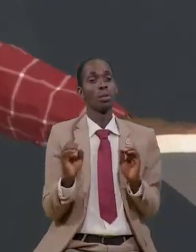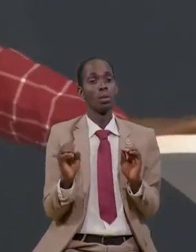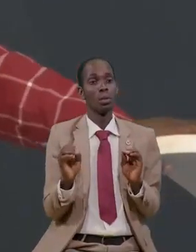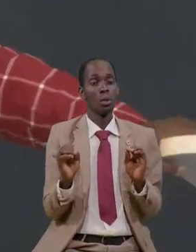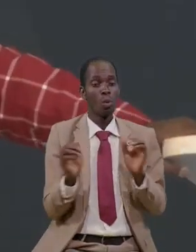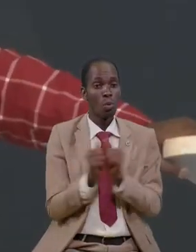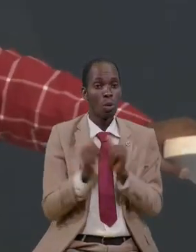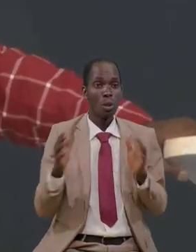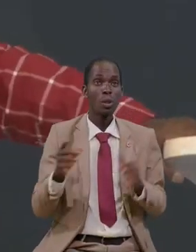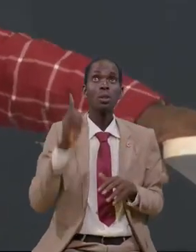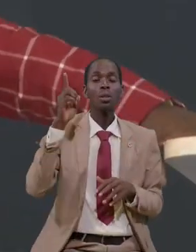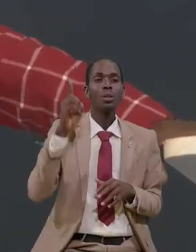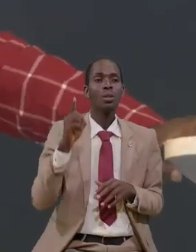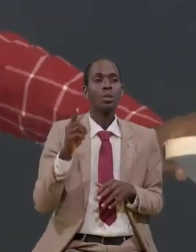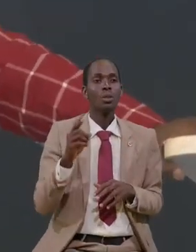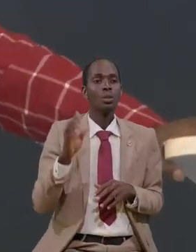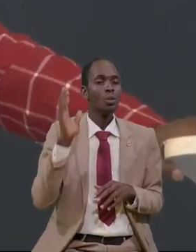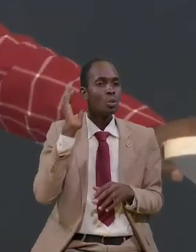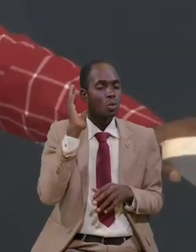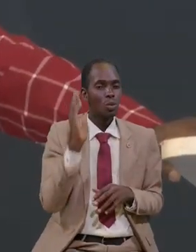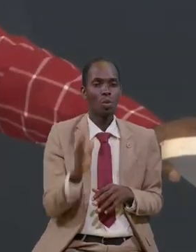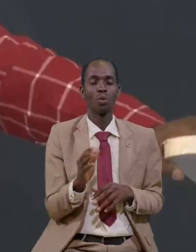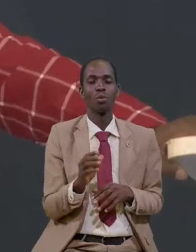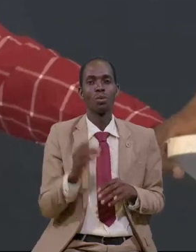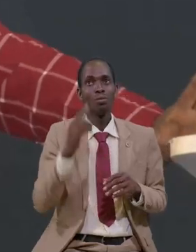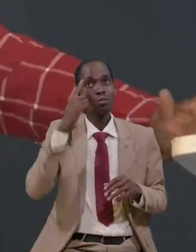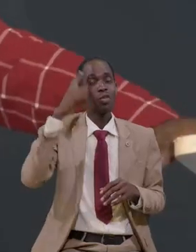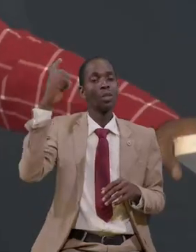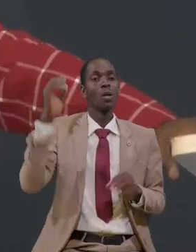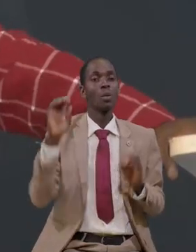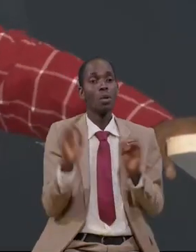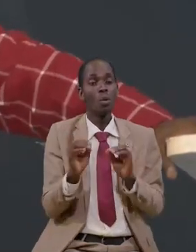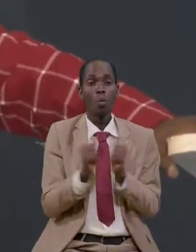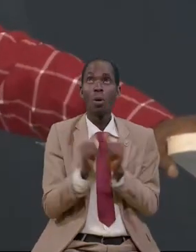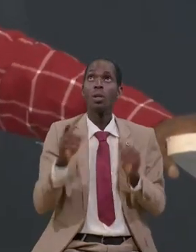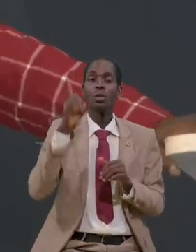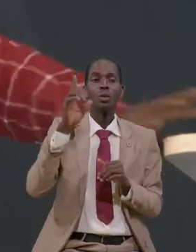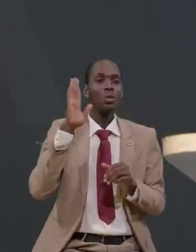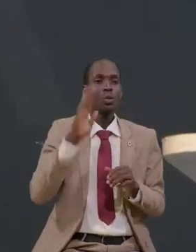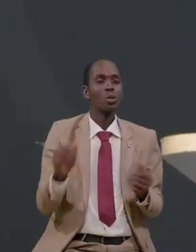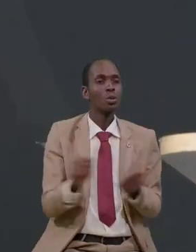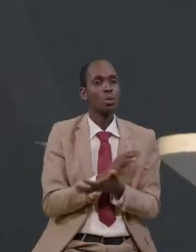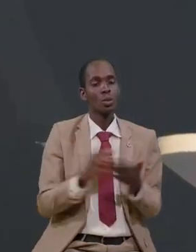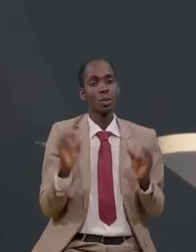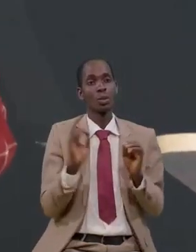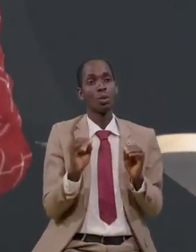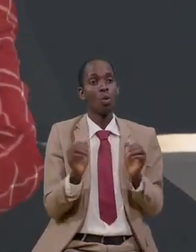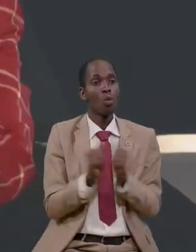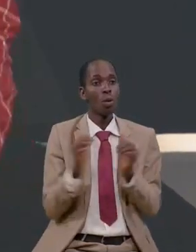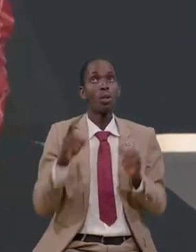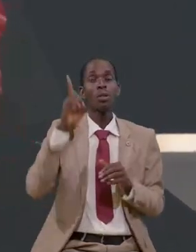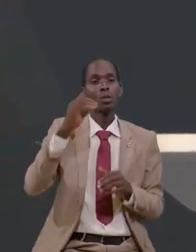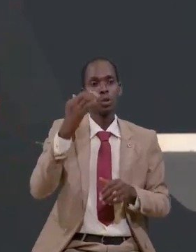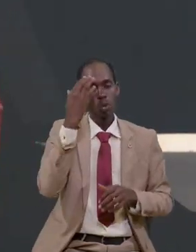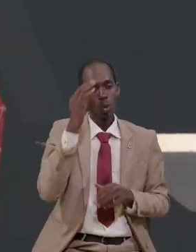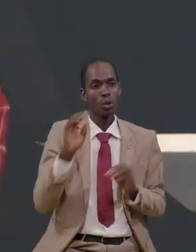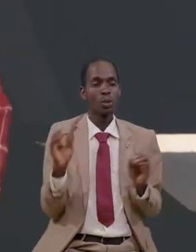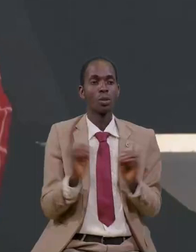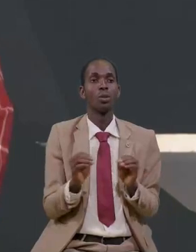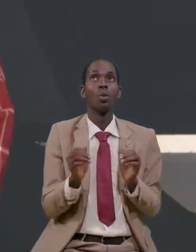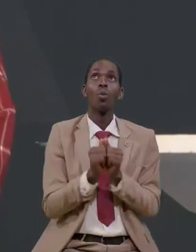ne peux rien oser. Sans lui, tu ne peux rien détruire. Sans lui, tu ne peux rien discerner. Sans lui, tu ne peux